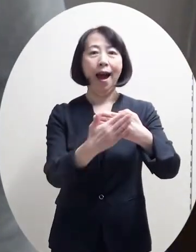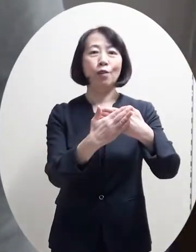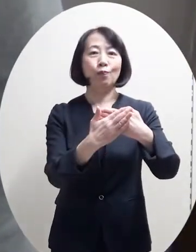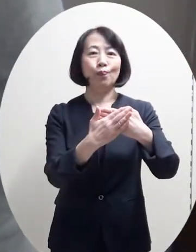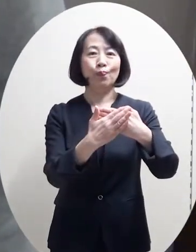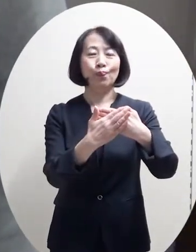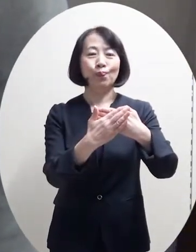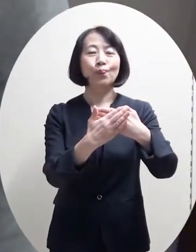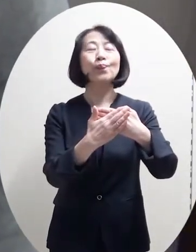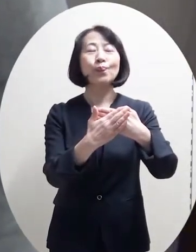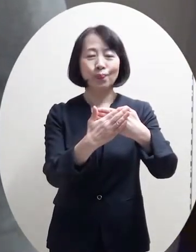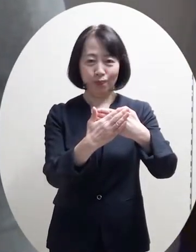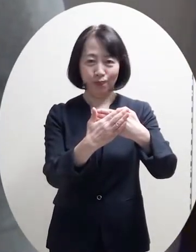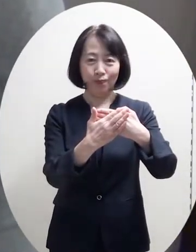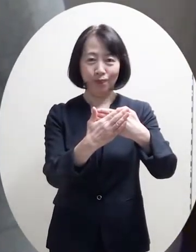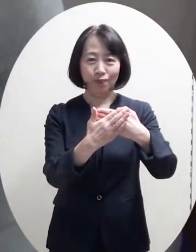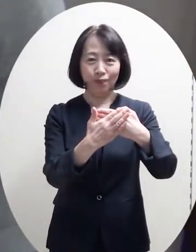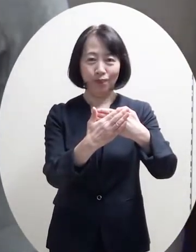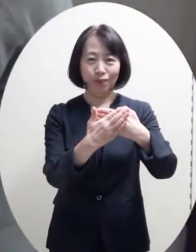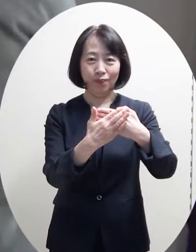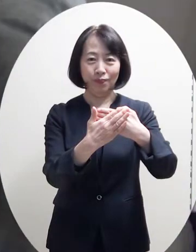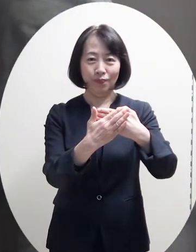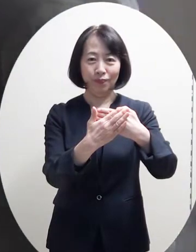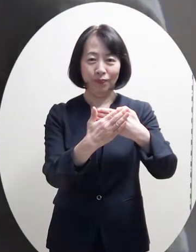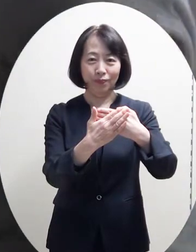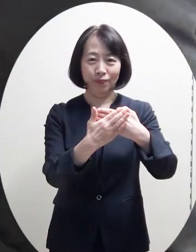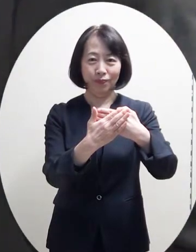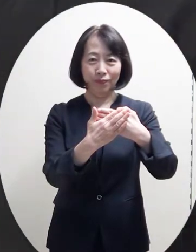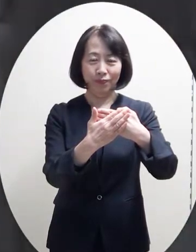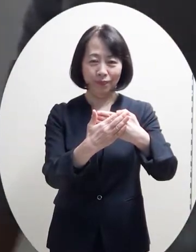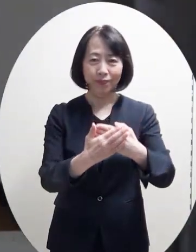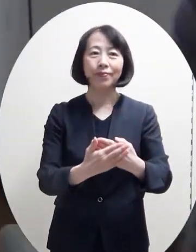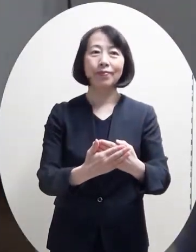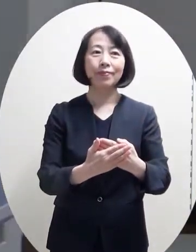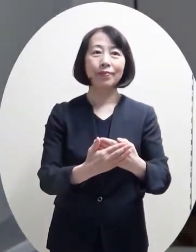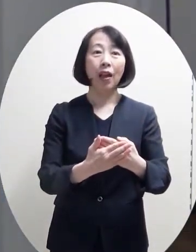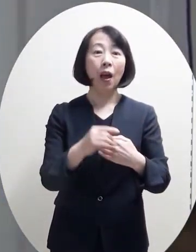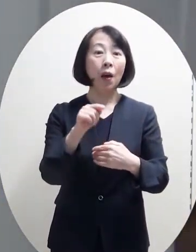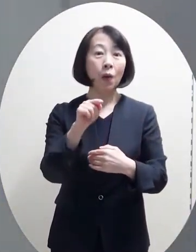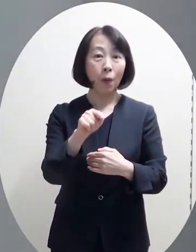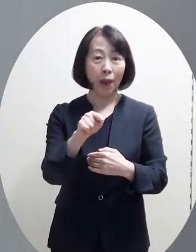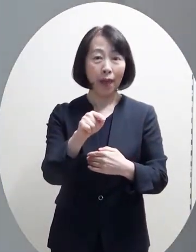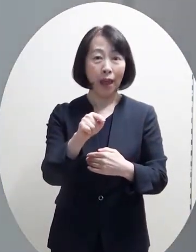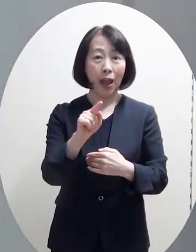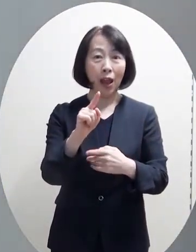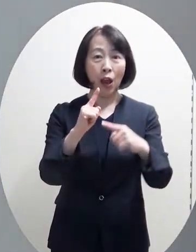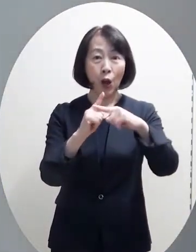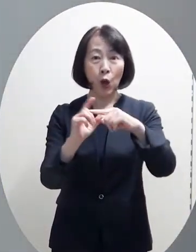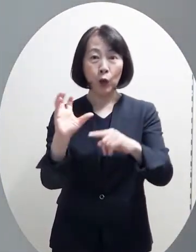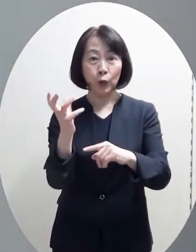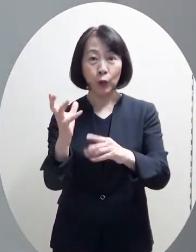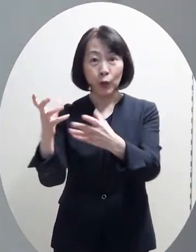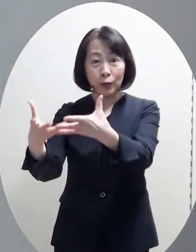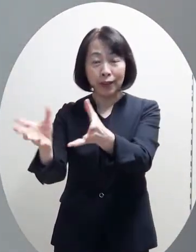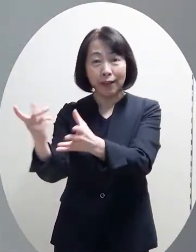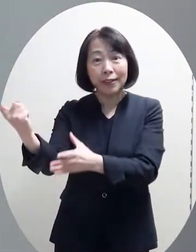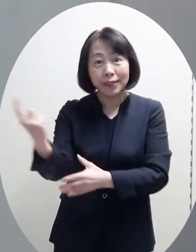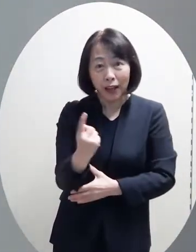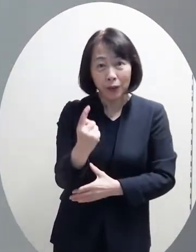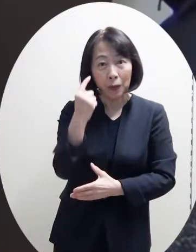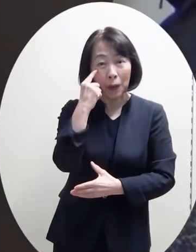冷蔵庫に貼ってと。これが救急隊さんが来た時の目印になるんだってさ。